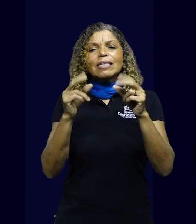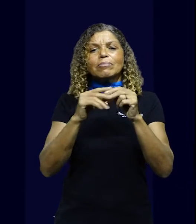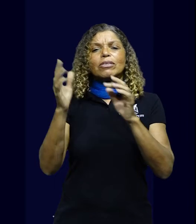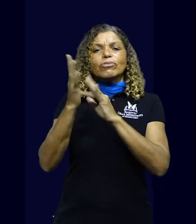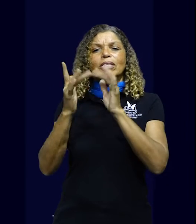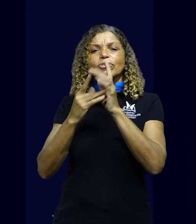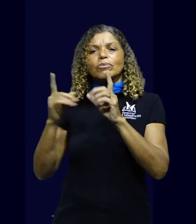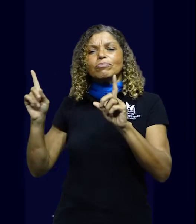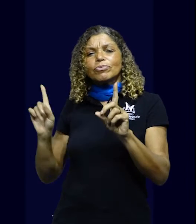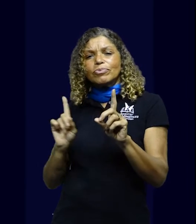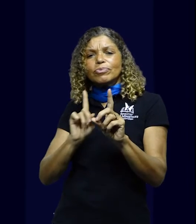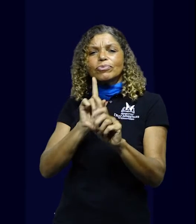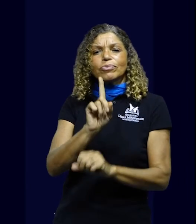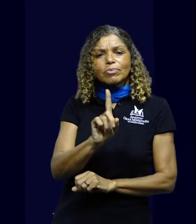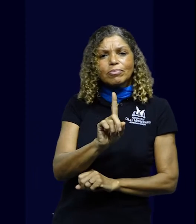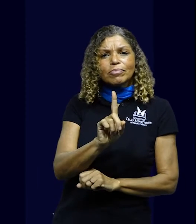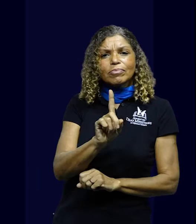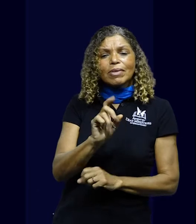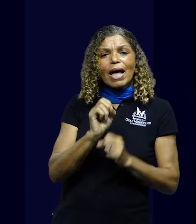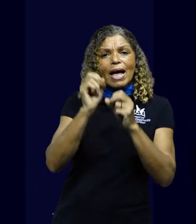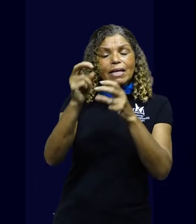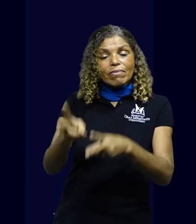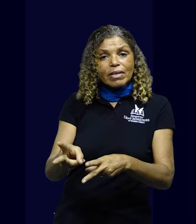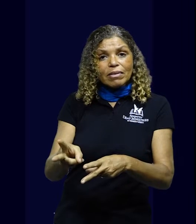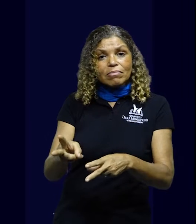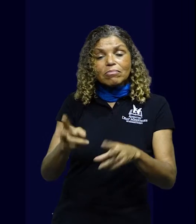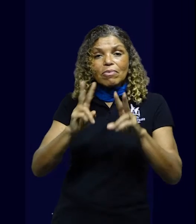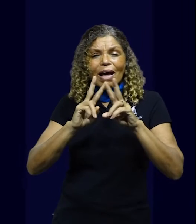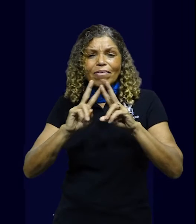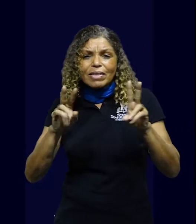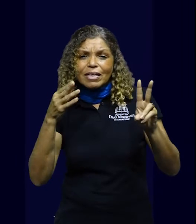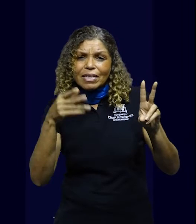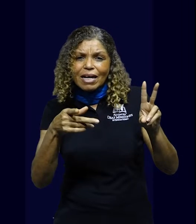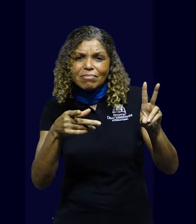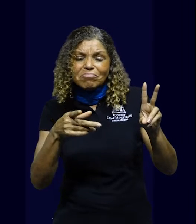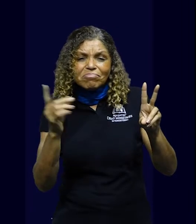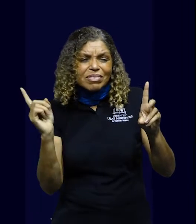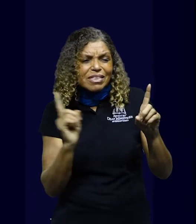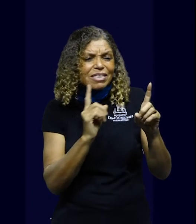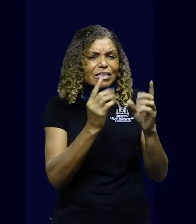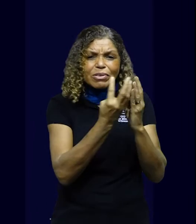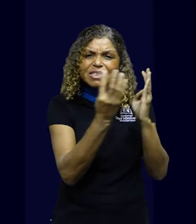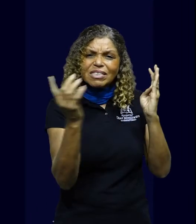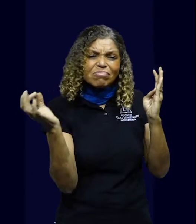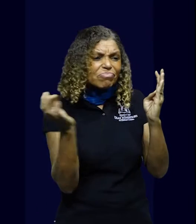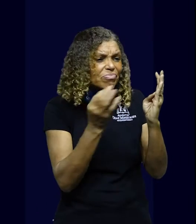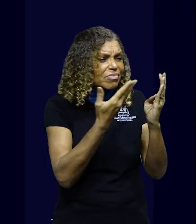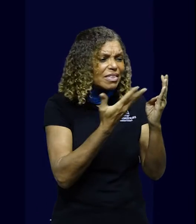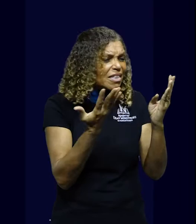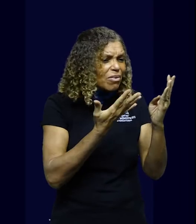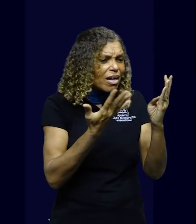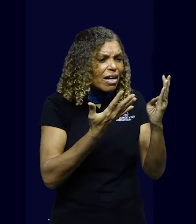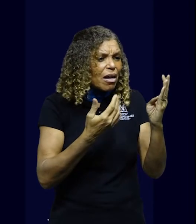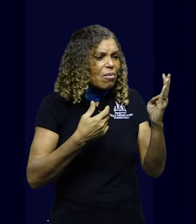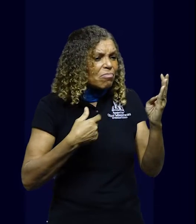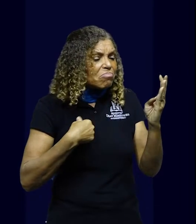de Césarée de Philippe, demanda à ses disciples, « Qui dit-on que je suis, moi, le Fils de l'homme ?»